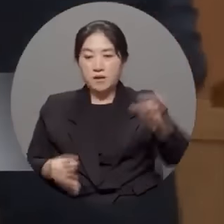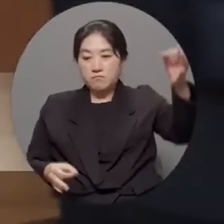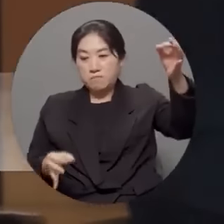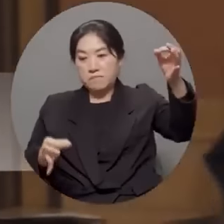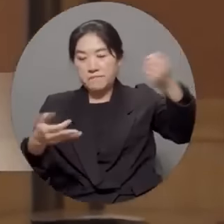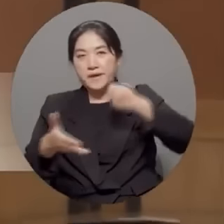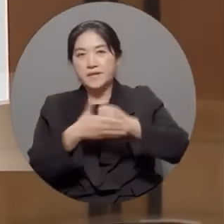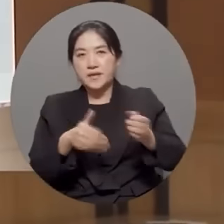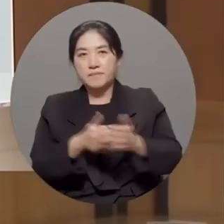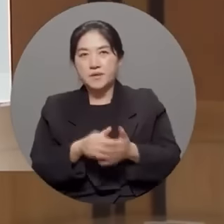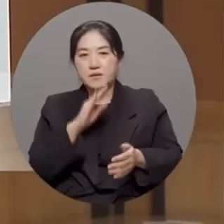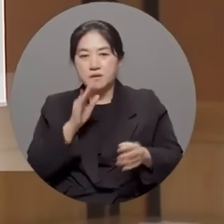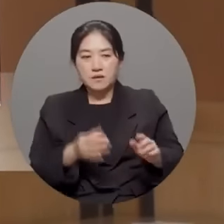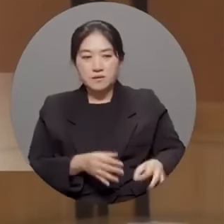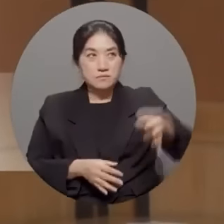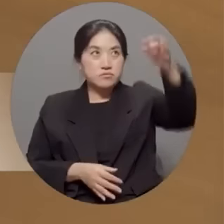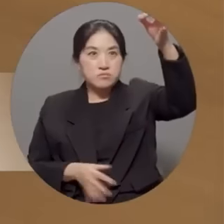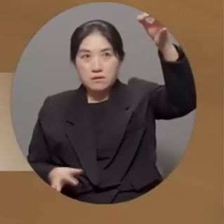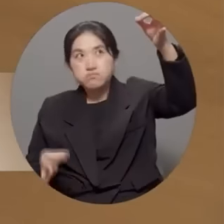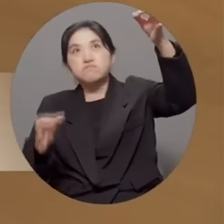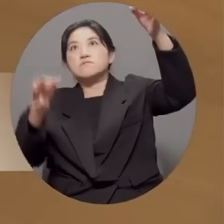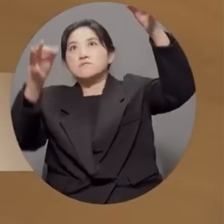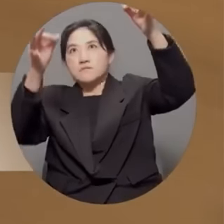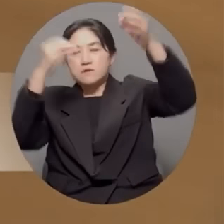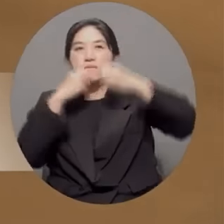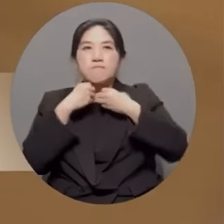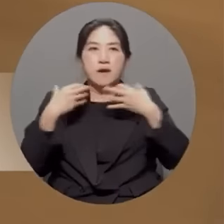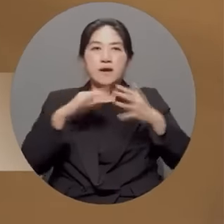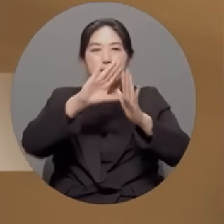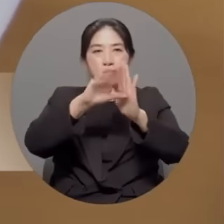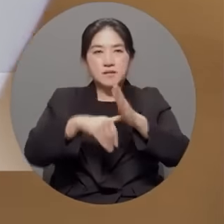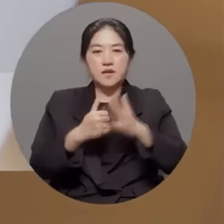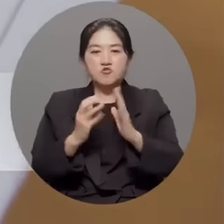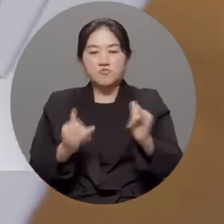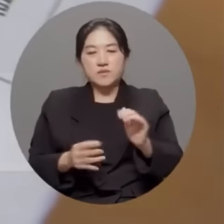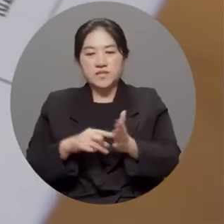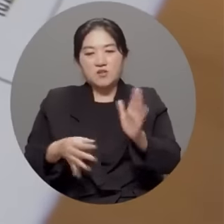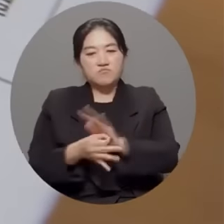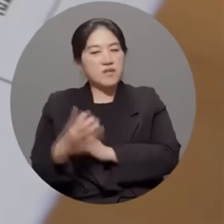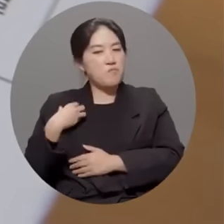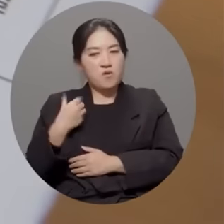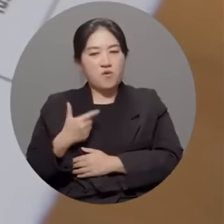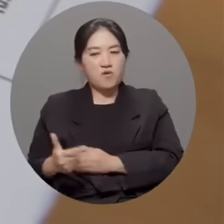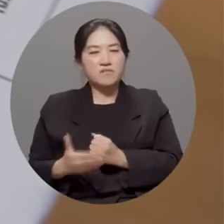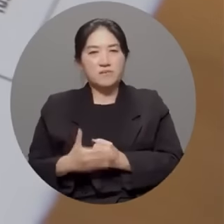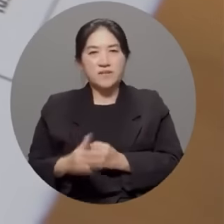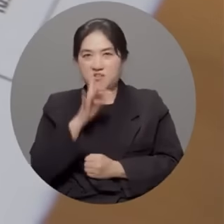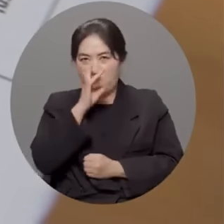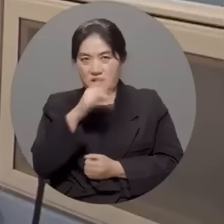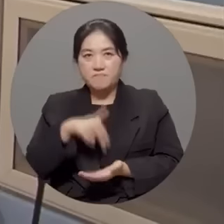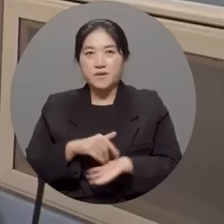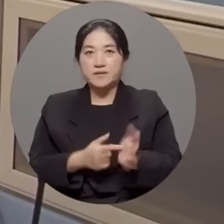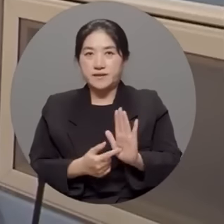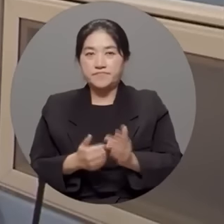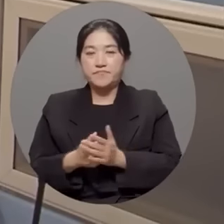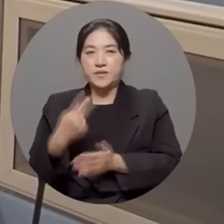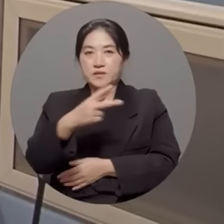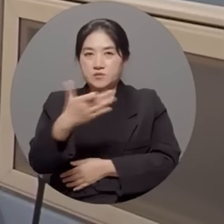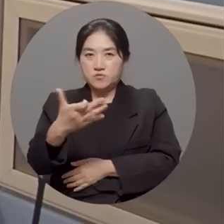계획으로 시세 급등에 현실화율 인상까지 반영될 경우 국민 부담이 너무 커진다고 평가했습니다